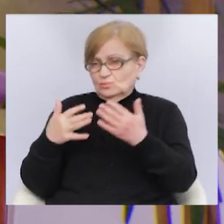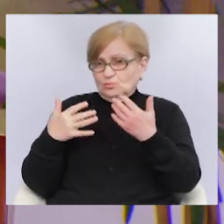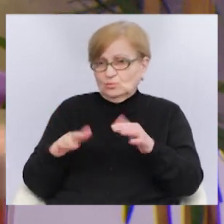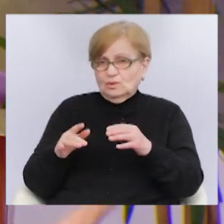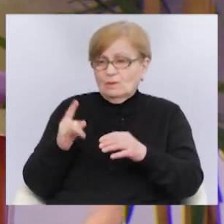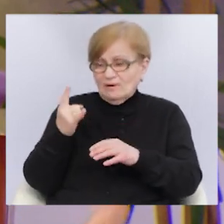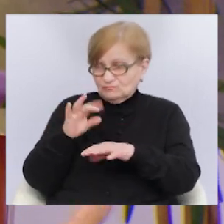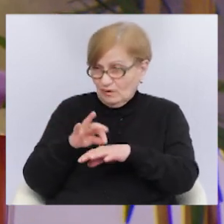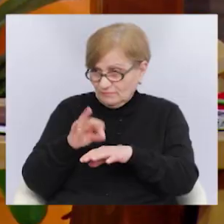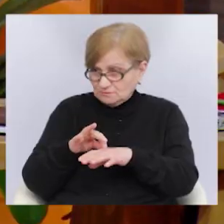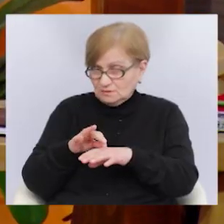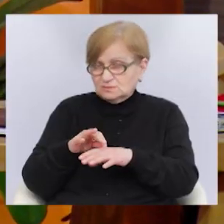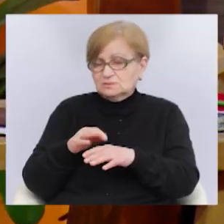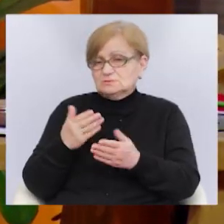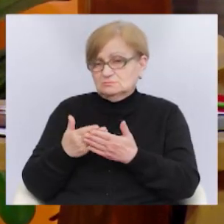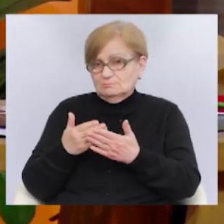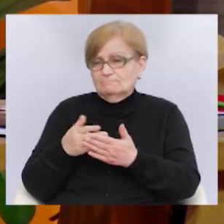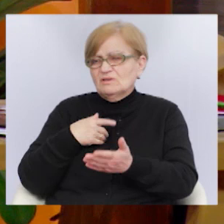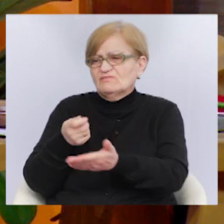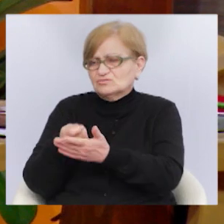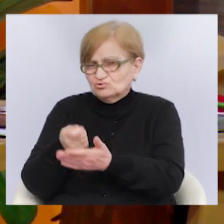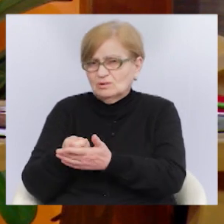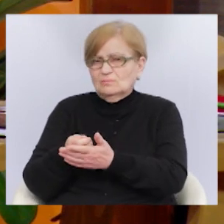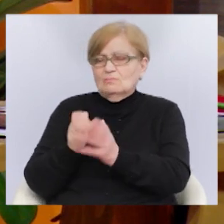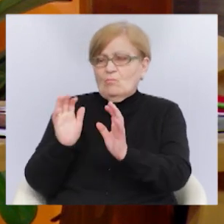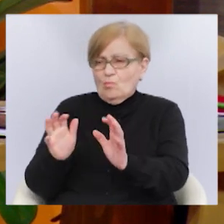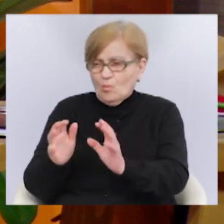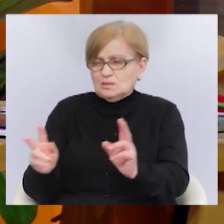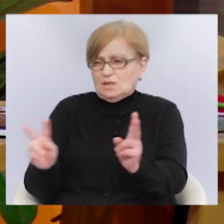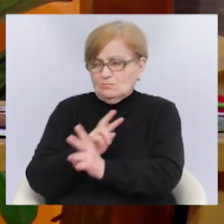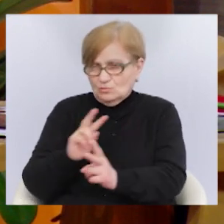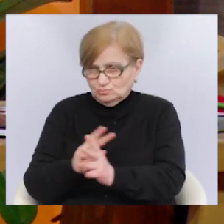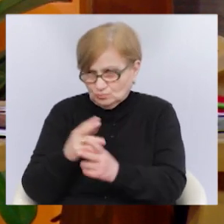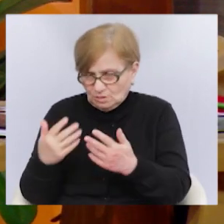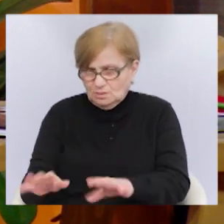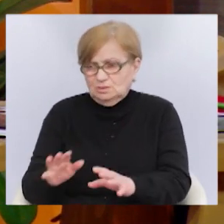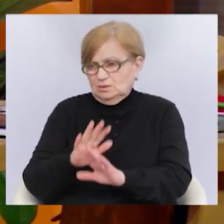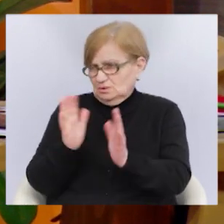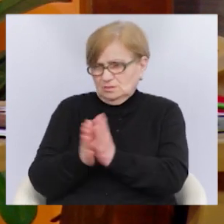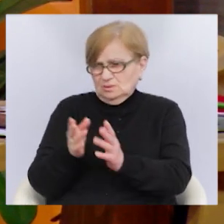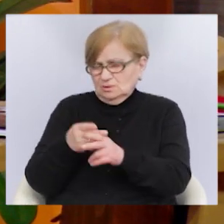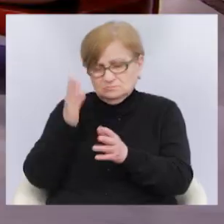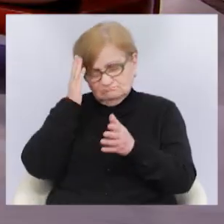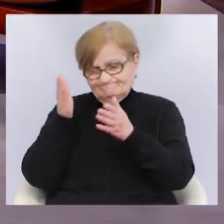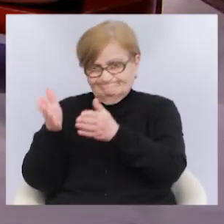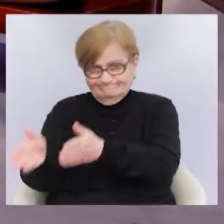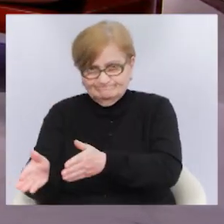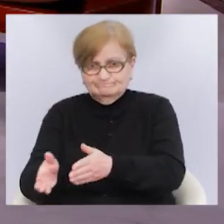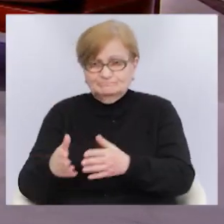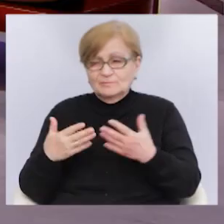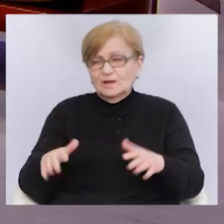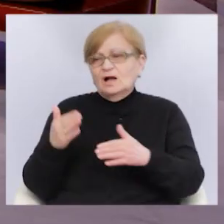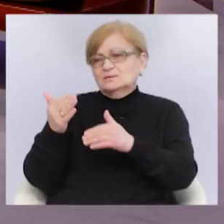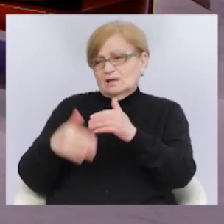ვთქვათ ავატარის. ვაჭამეთ, მოუარეთ, გამოუცვალეთ, დავაძინეთ, ხო?